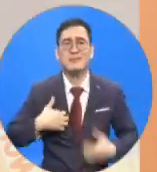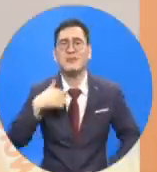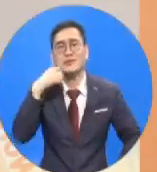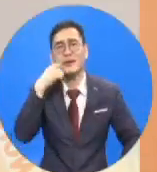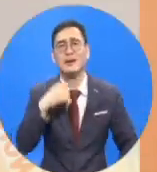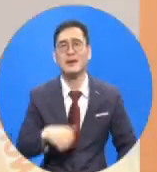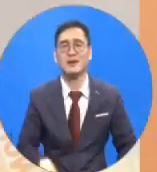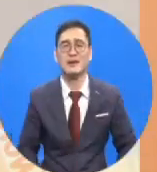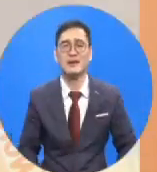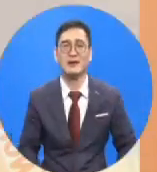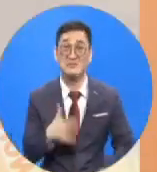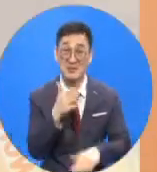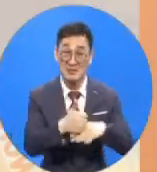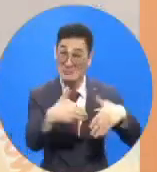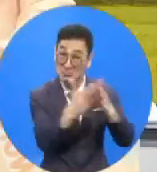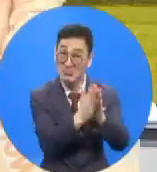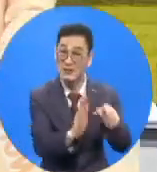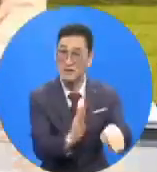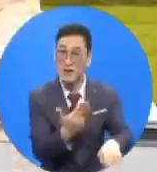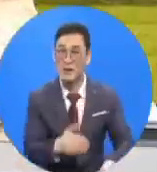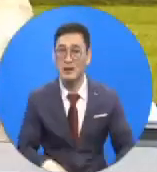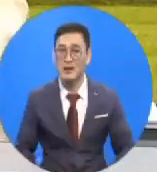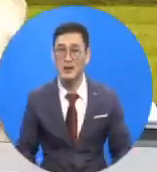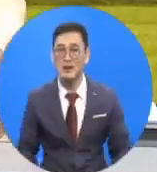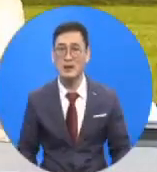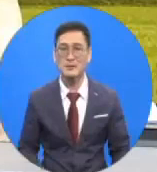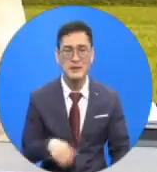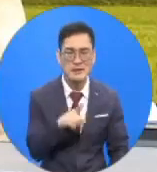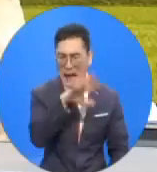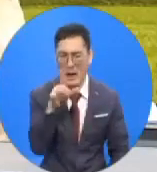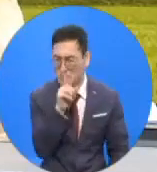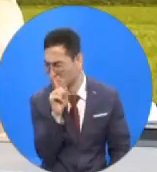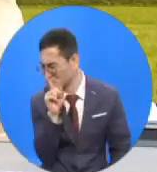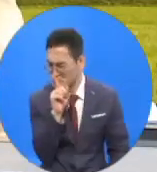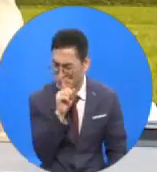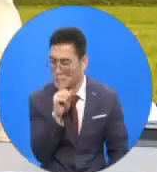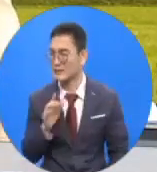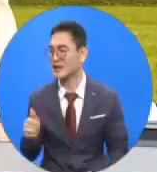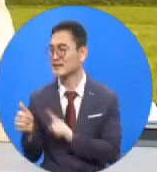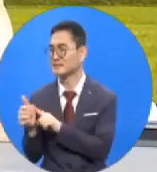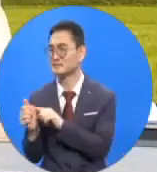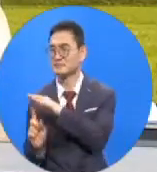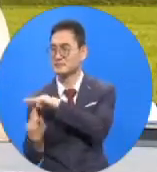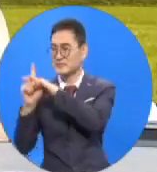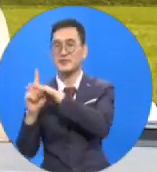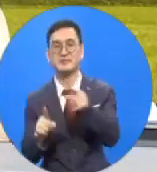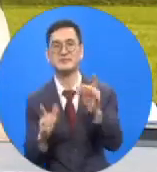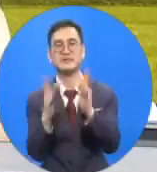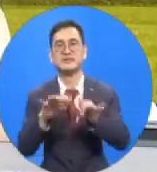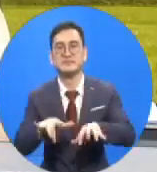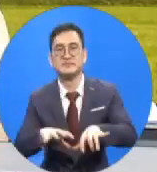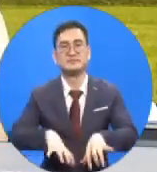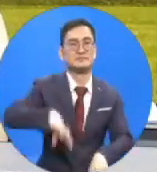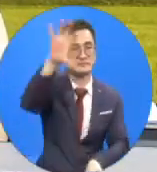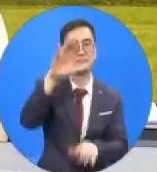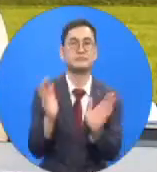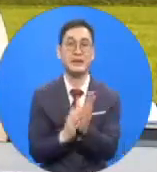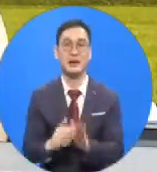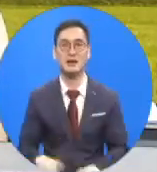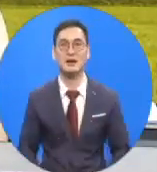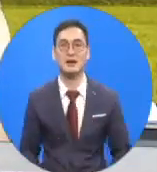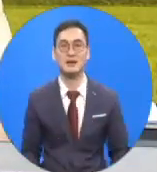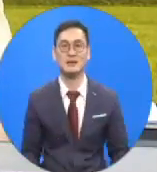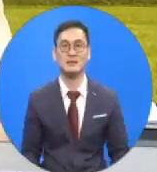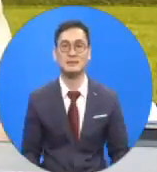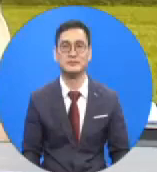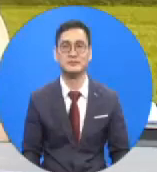그런 느낌입니다 4 형사님 앞서서 누가 썼는지 에도 관심이 쏠린다 말씀 해주셨는데 정말 p 여기 대단한데 저희가 준비한